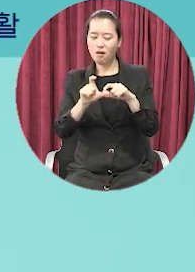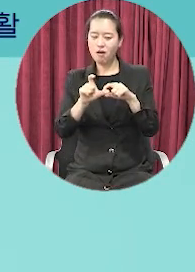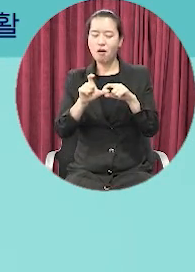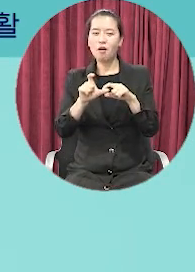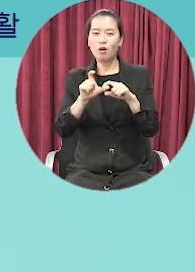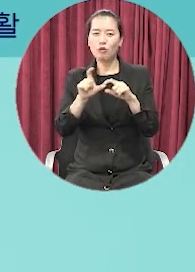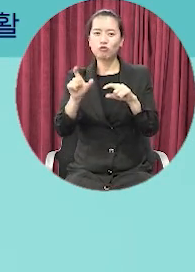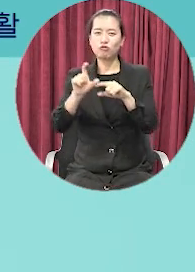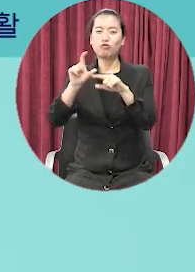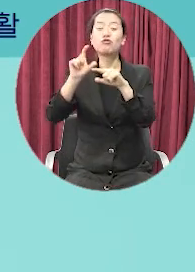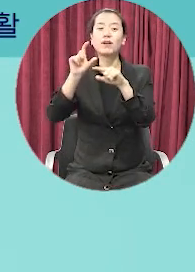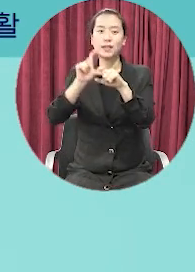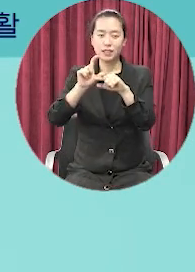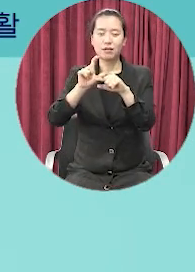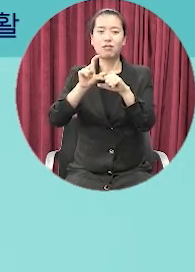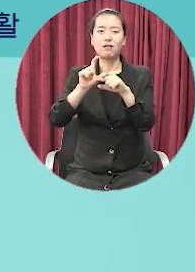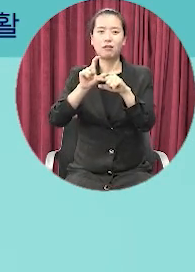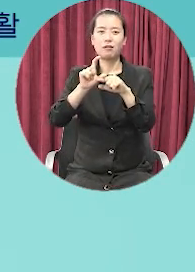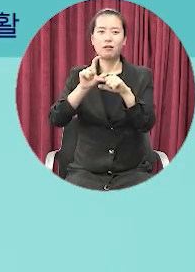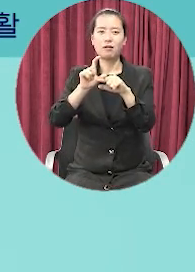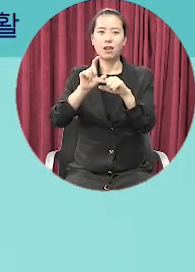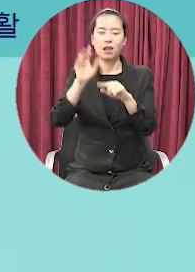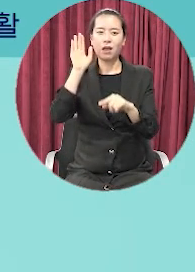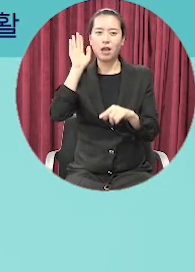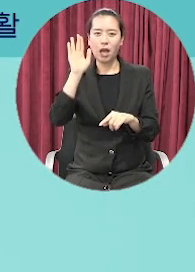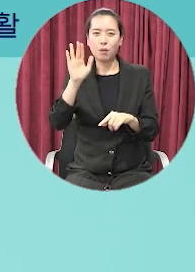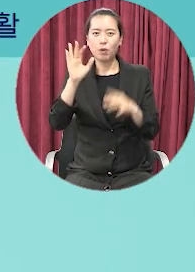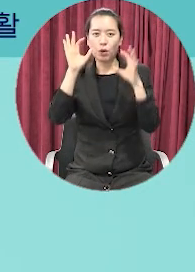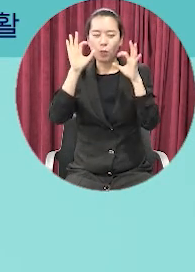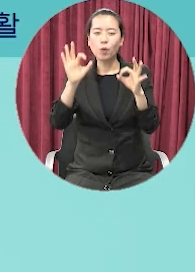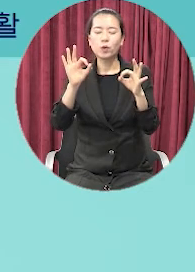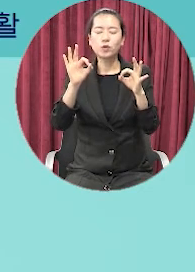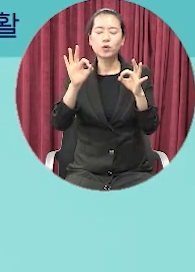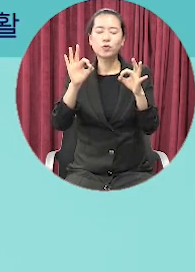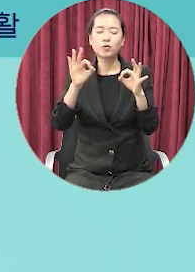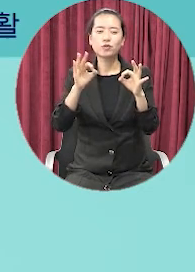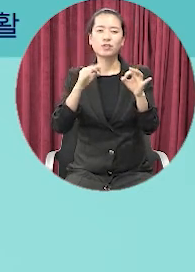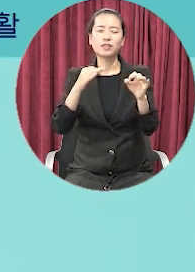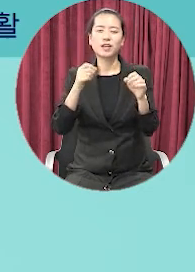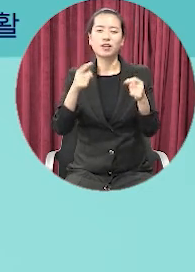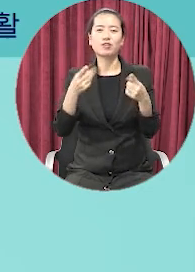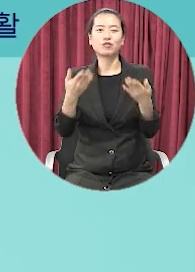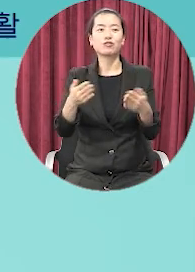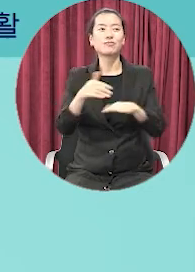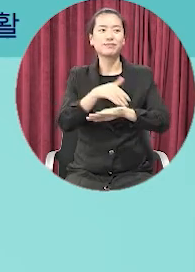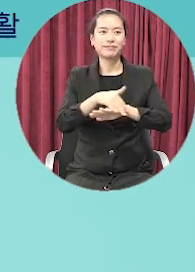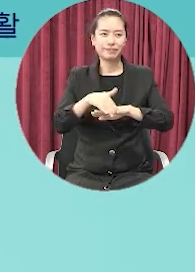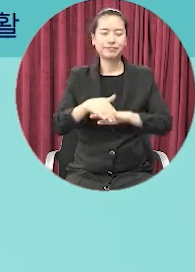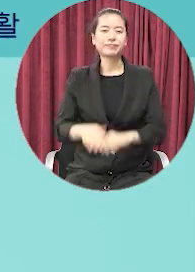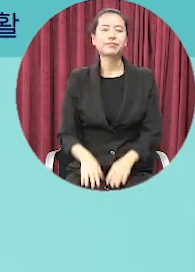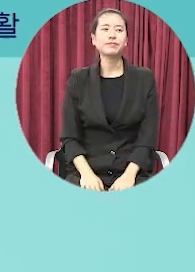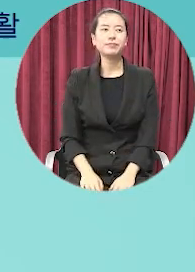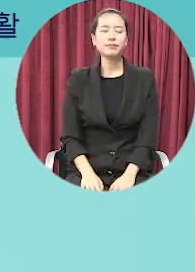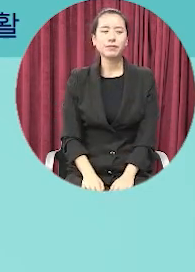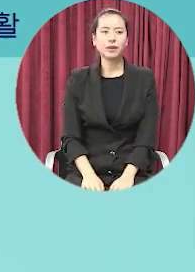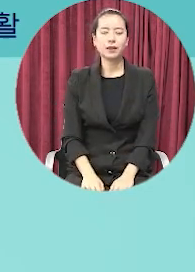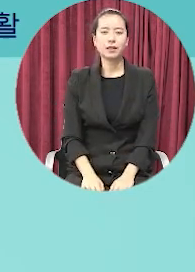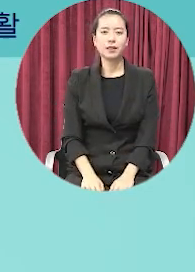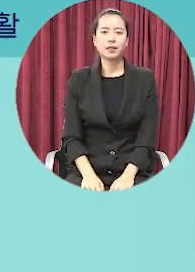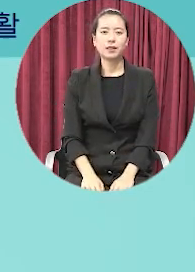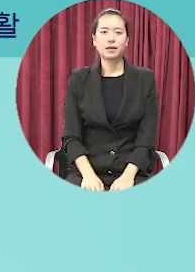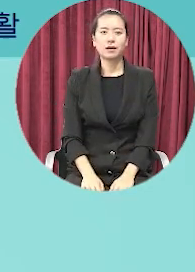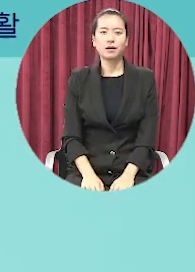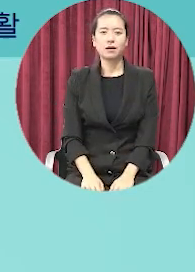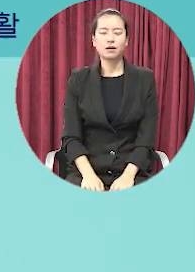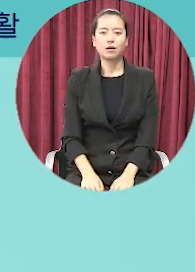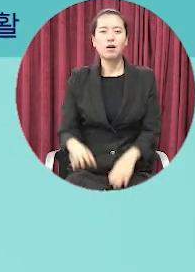프로그램을 만들어 갈 수 있게 이렇게 만들었습니다. 그리고 이제 이런 플랫폼